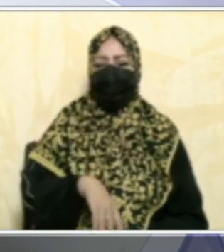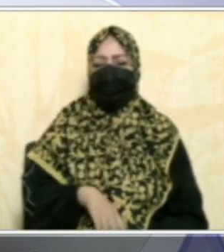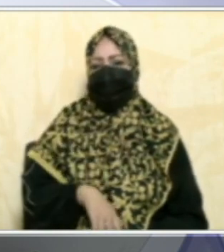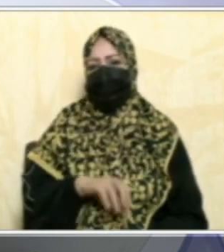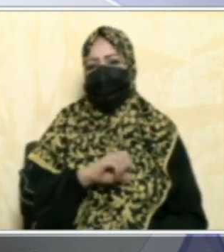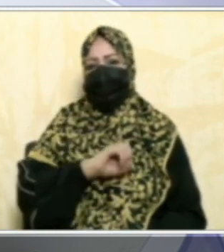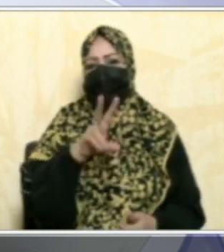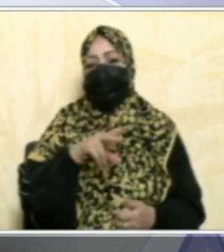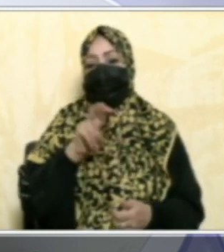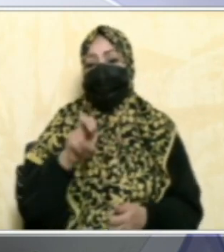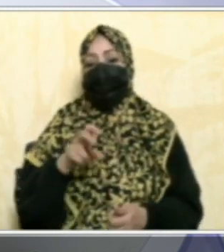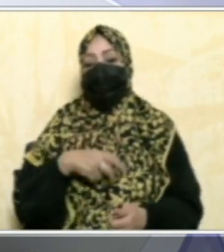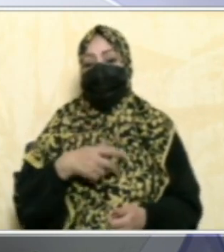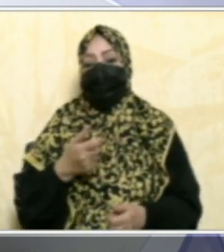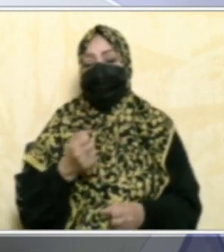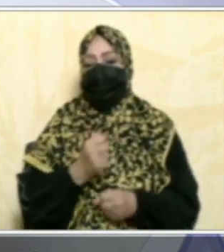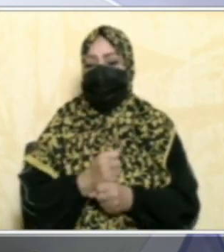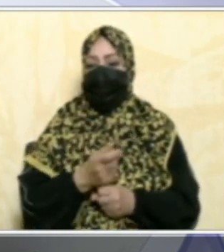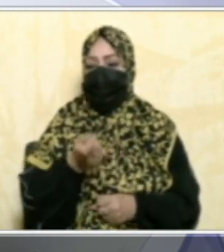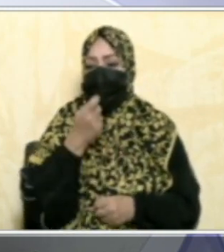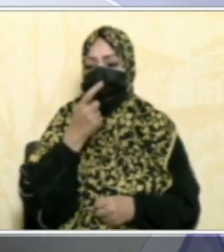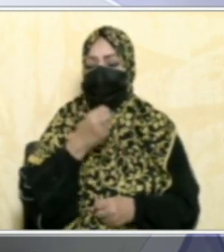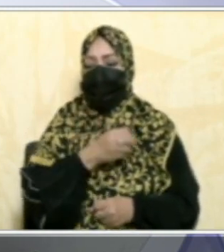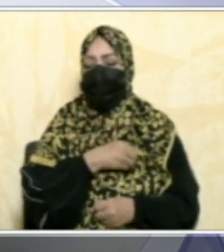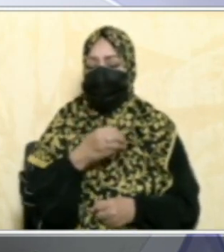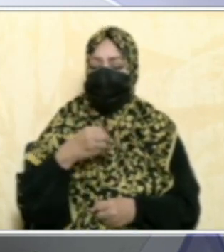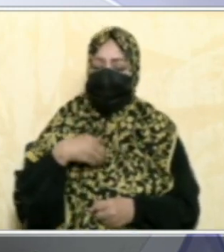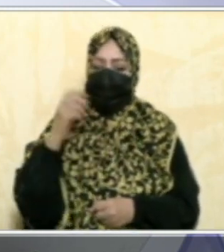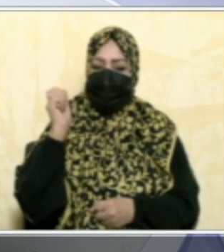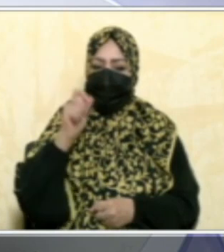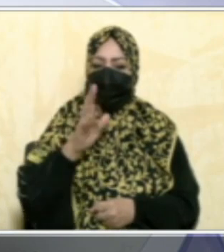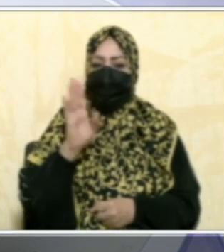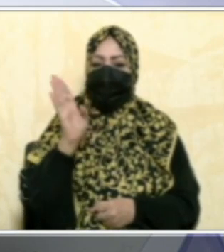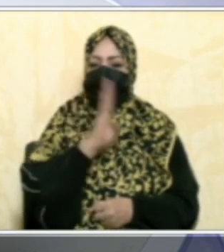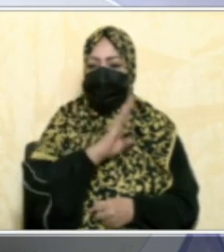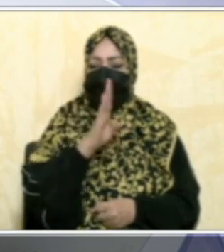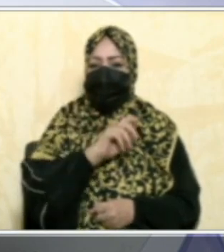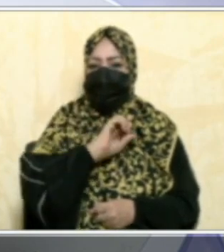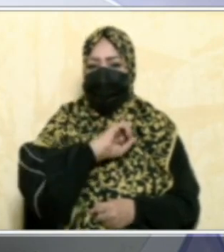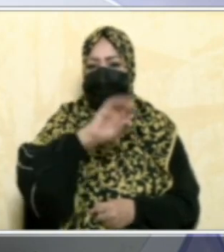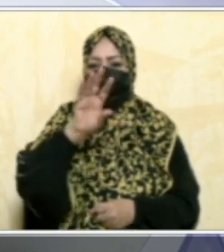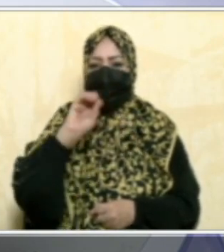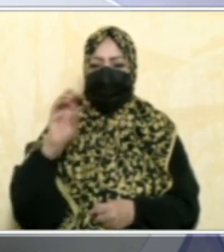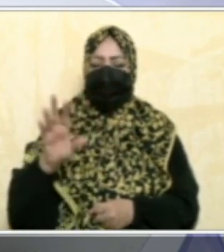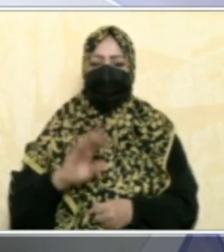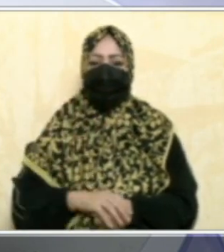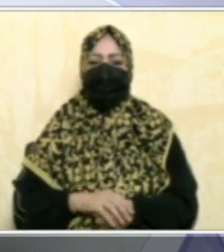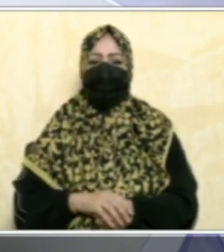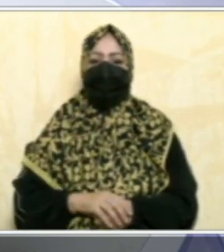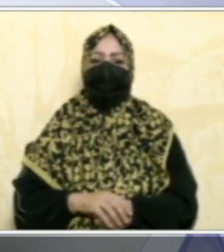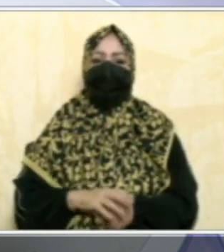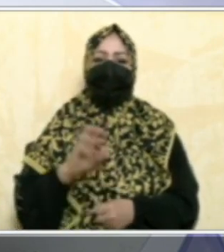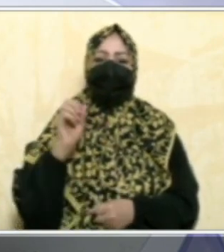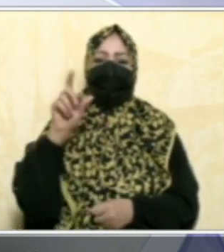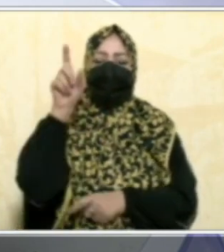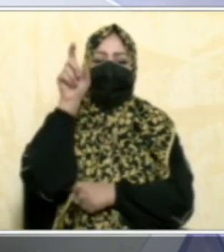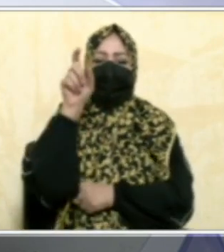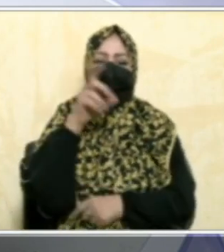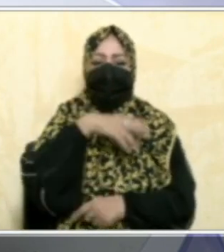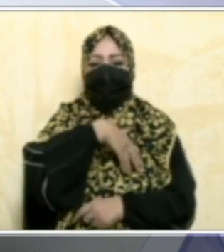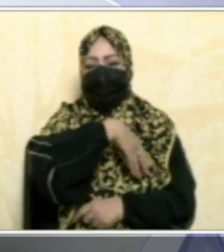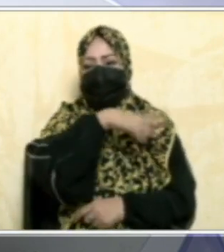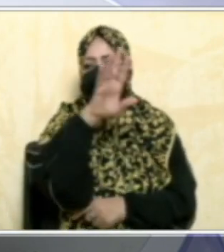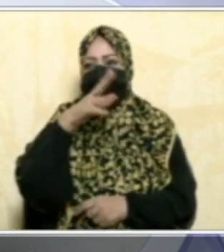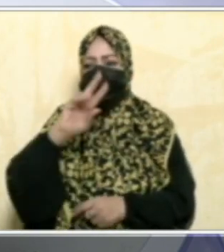لمستشفى تعطيهم لفقراء ومساكين، المهم تحطيهمش في المسجد تصرفيهم في وجه من وجوه الخير،